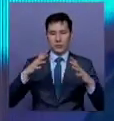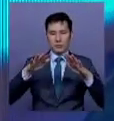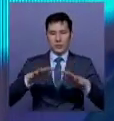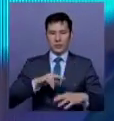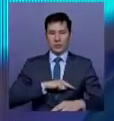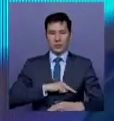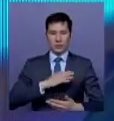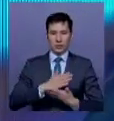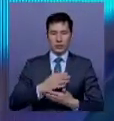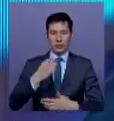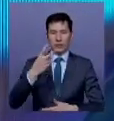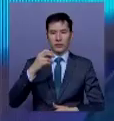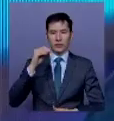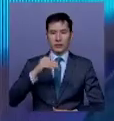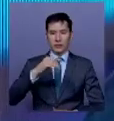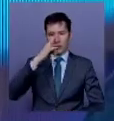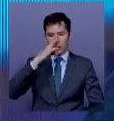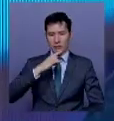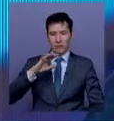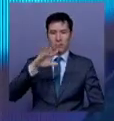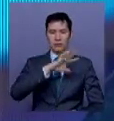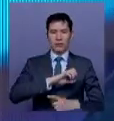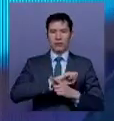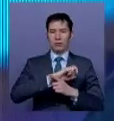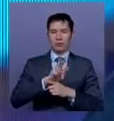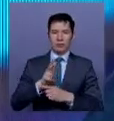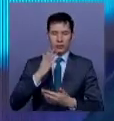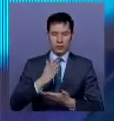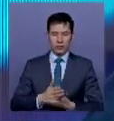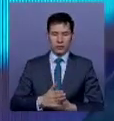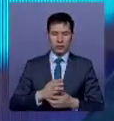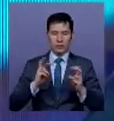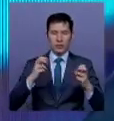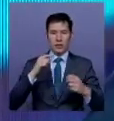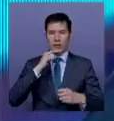Шамамен 200 мыңға жуық қазақстандық жұмыспен қамтылып отыр. Өте үлкен экономикалық сала.